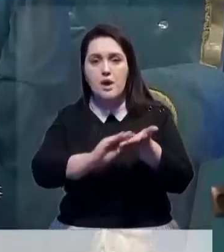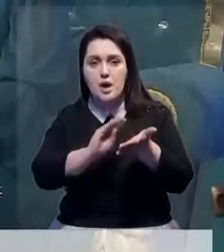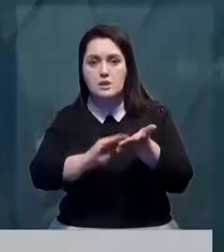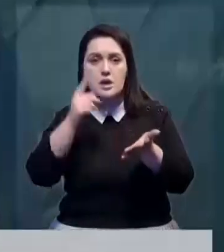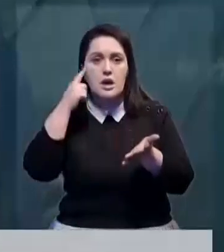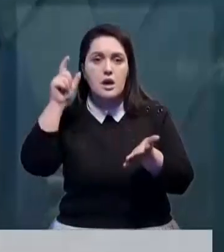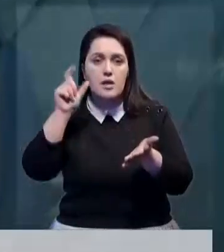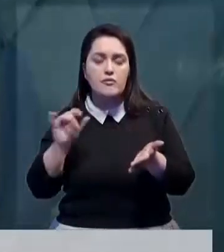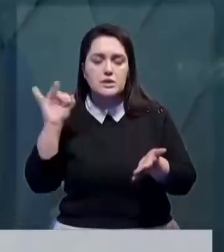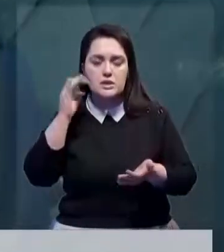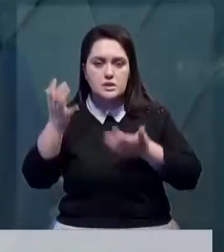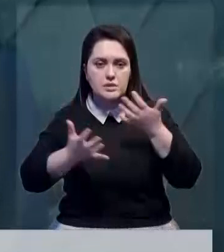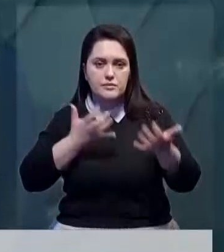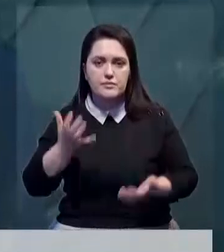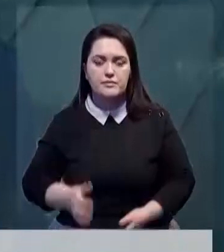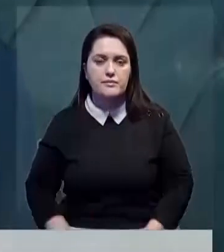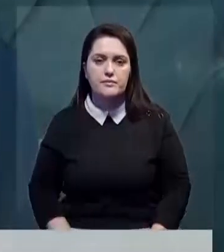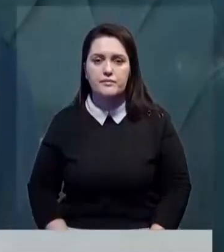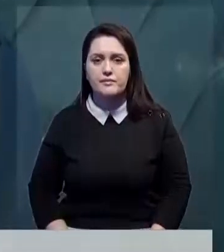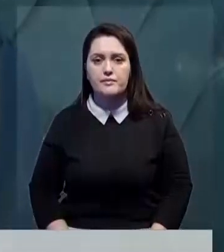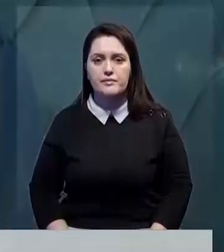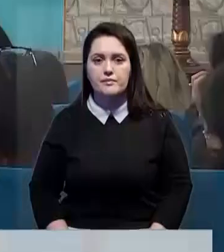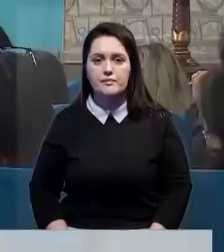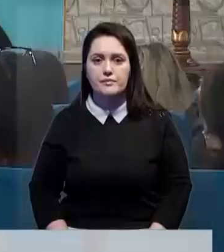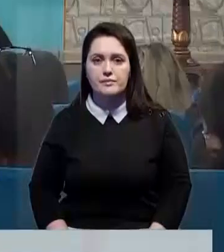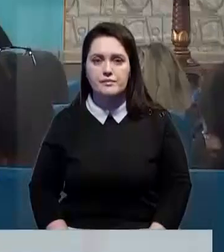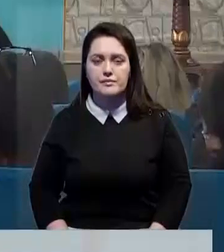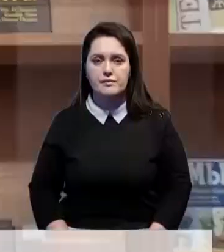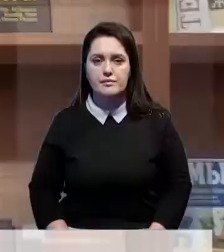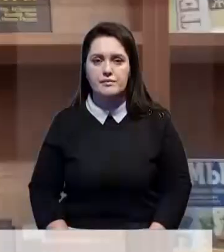только поэзией, но и стал автором ряда исторических исследований.